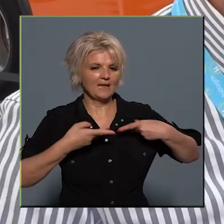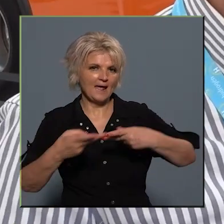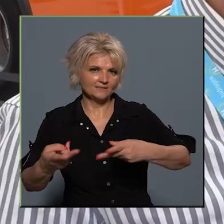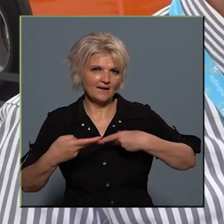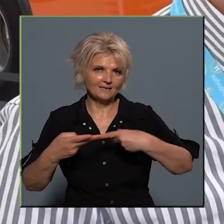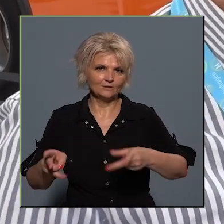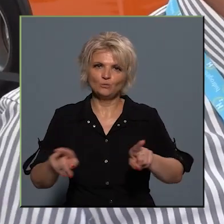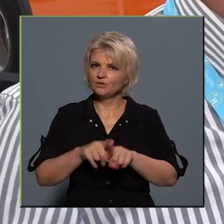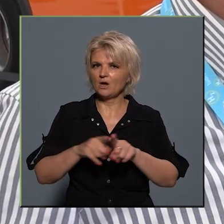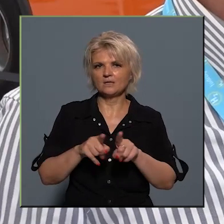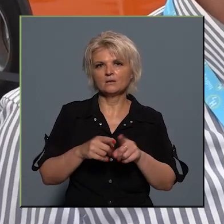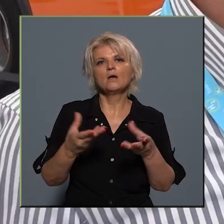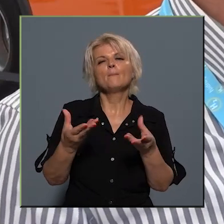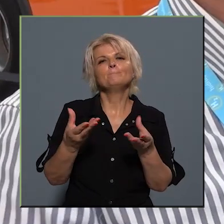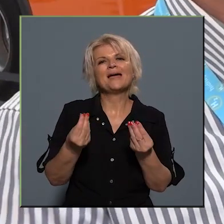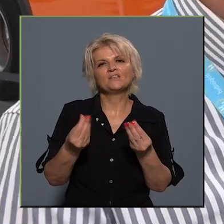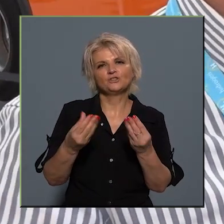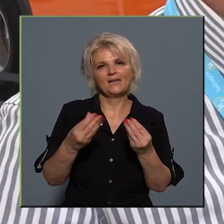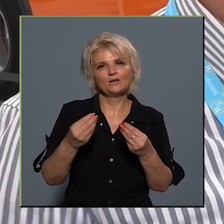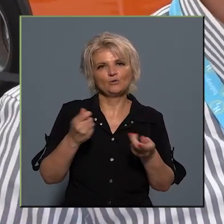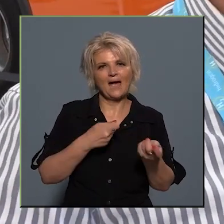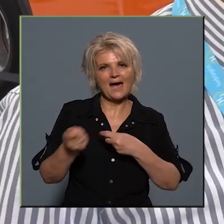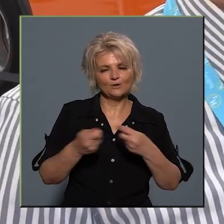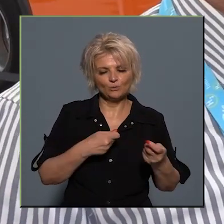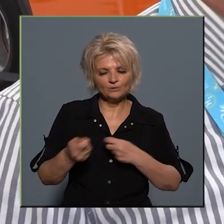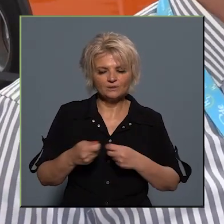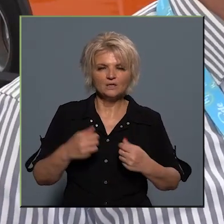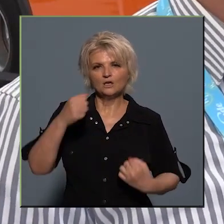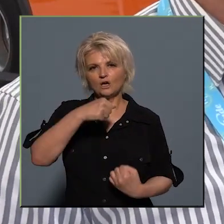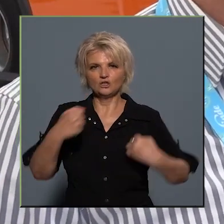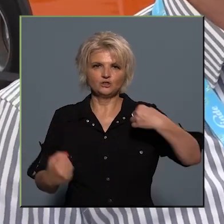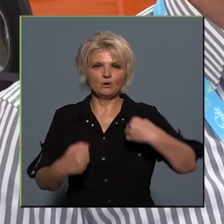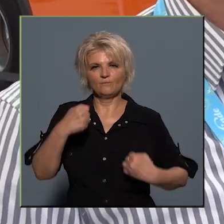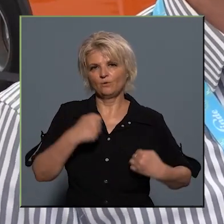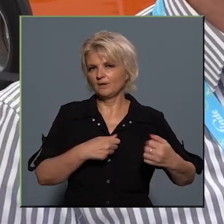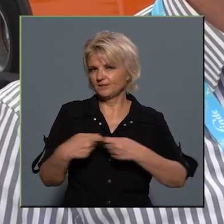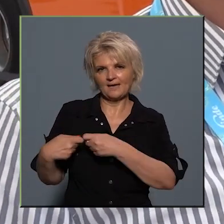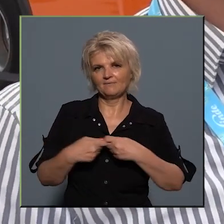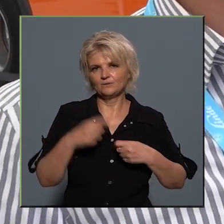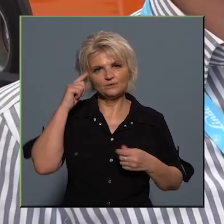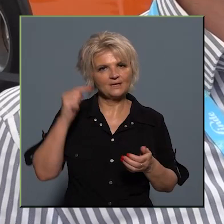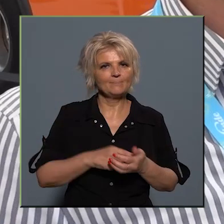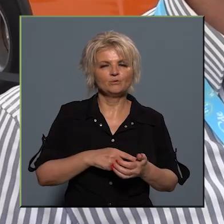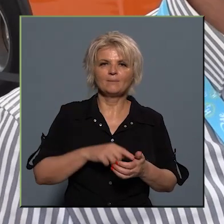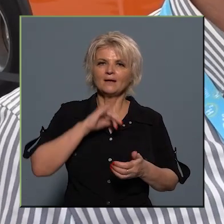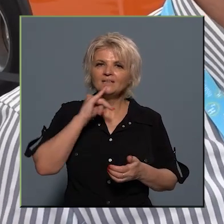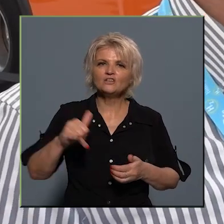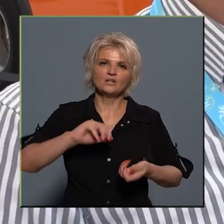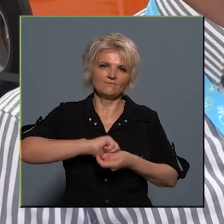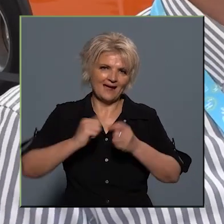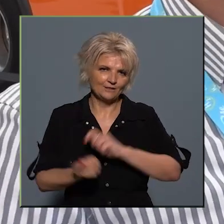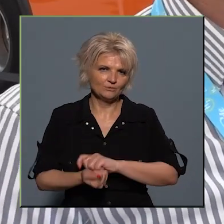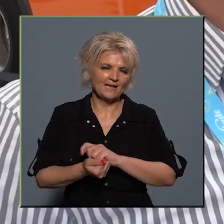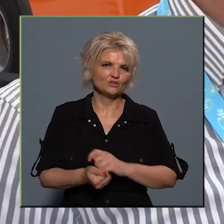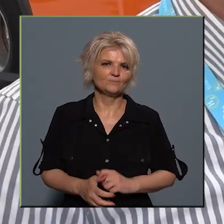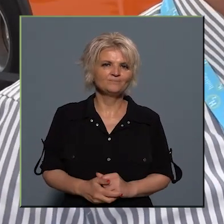a mennyiségű árut. A sofőr, a fuvarszervezők szempontjából semmilyen változás nincs. Ez a különlegessége,